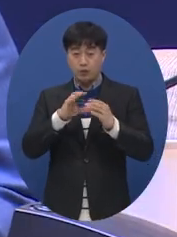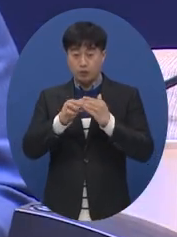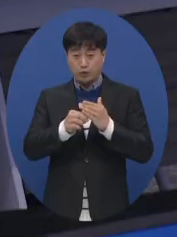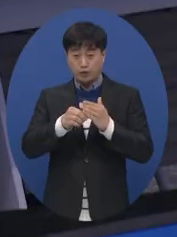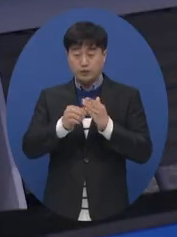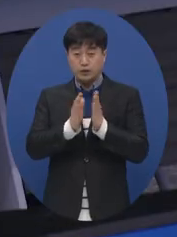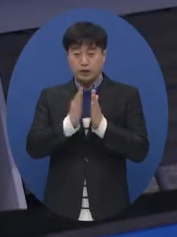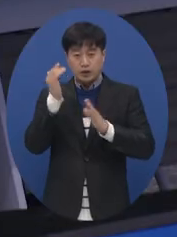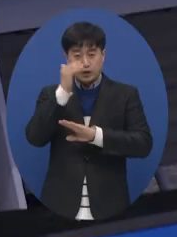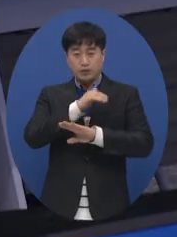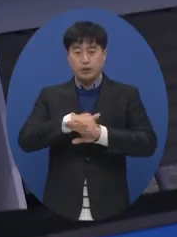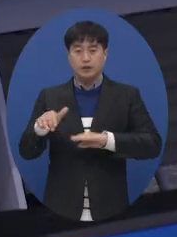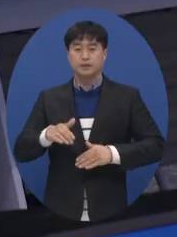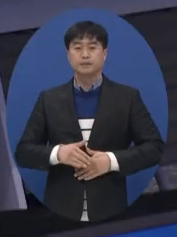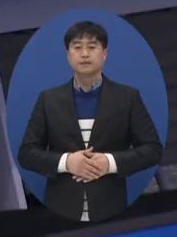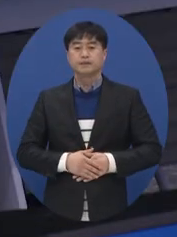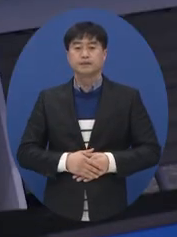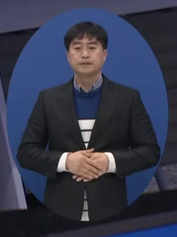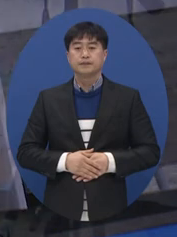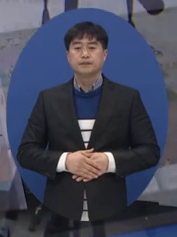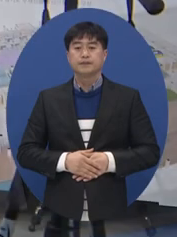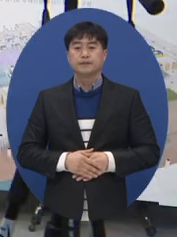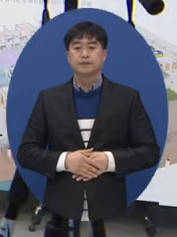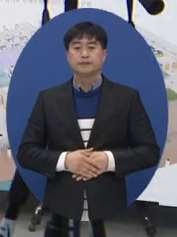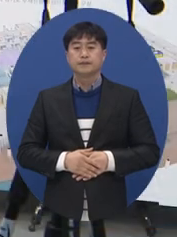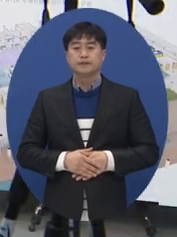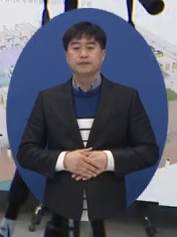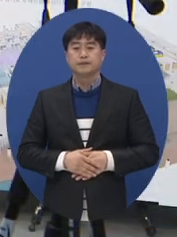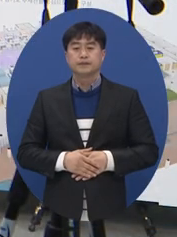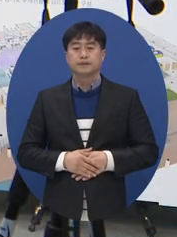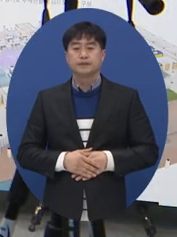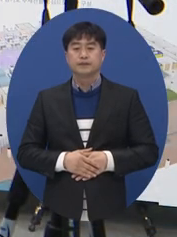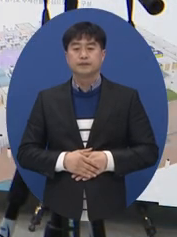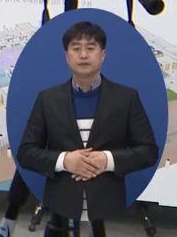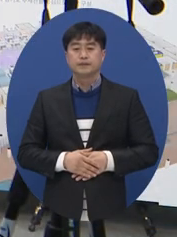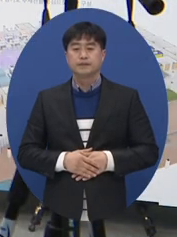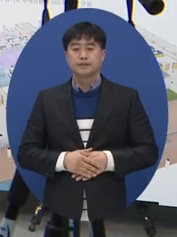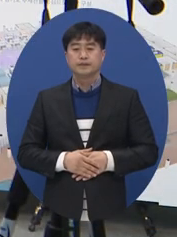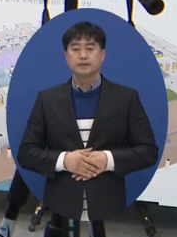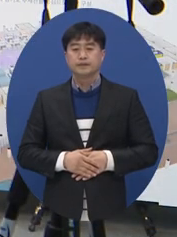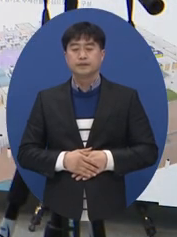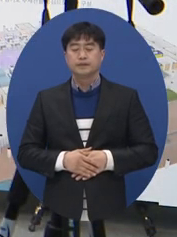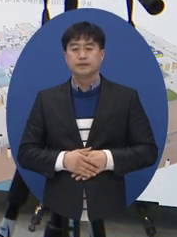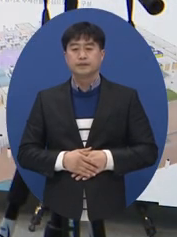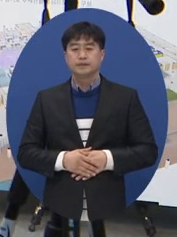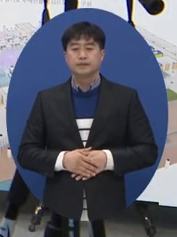소통형 프로그램도 진행한다는 구상입니다. 경기지TV 구영슬입니다.